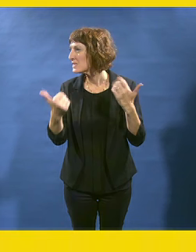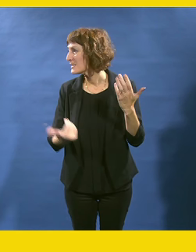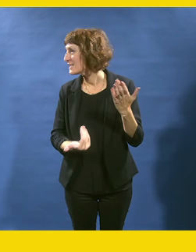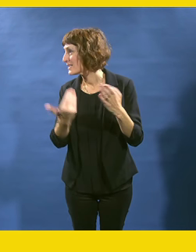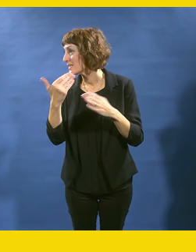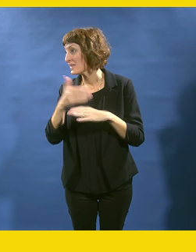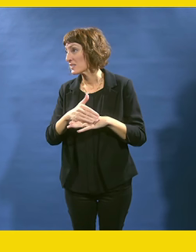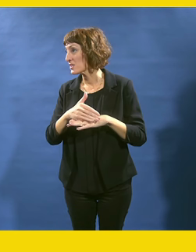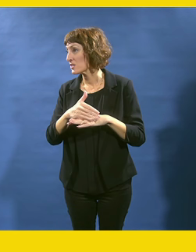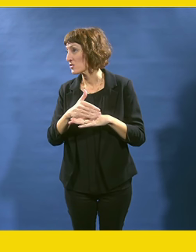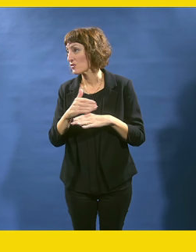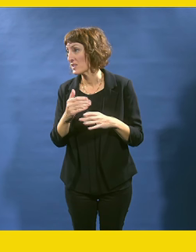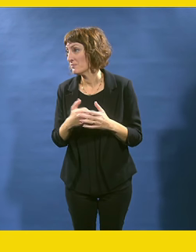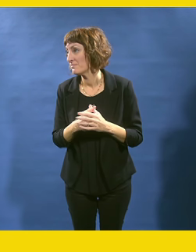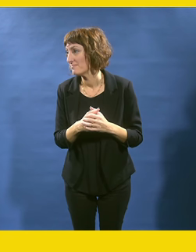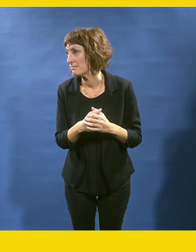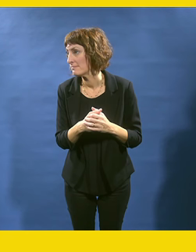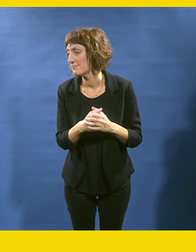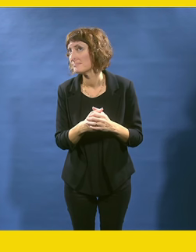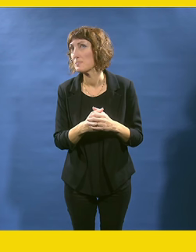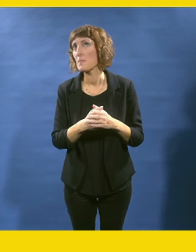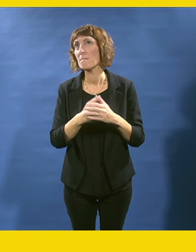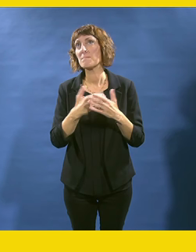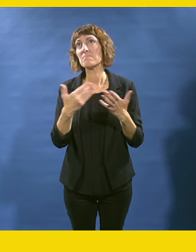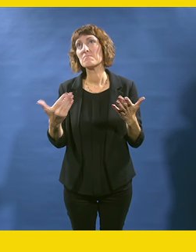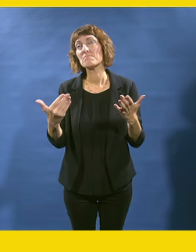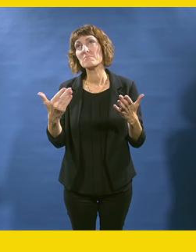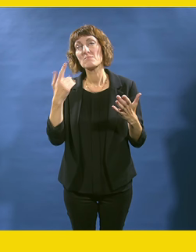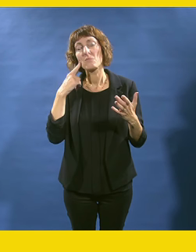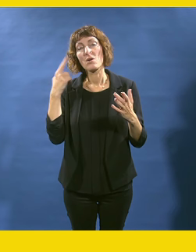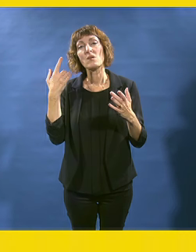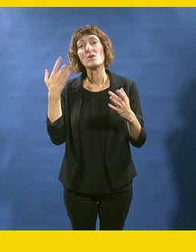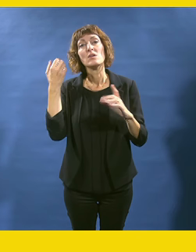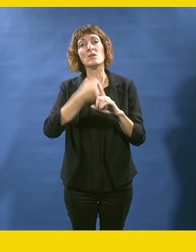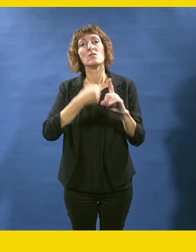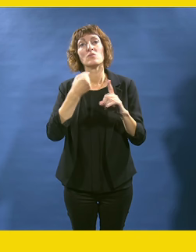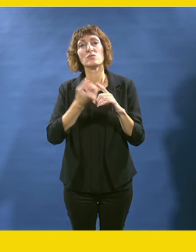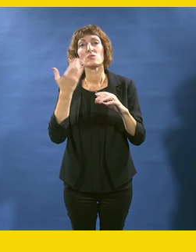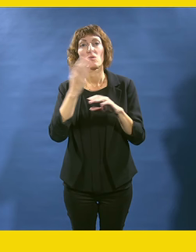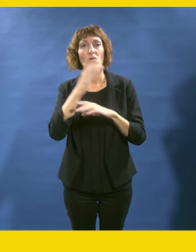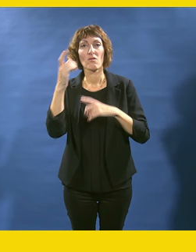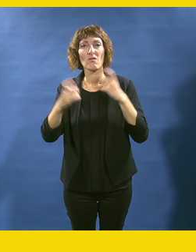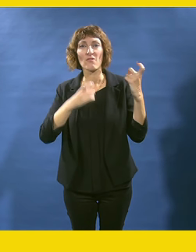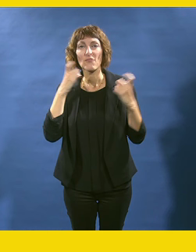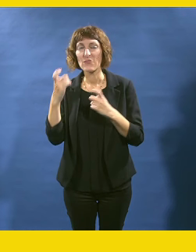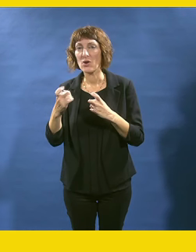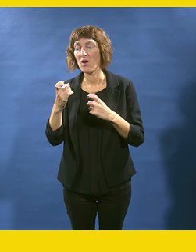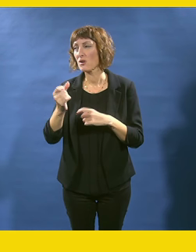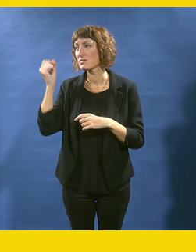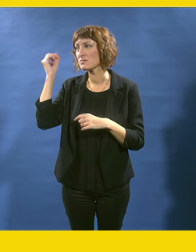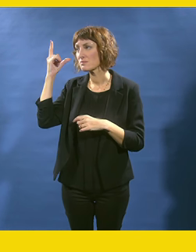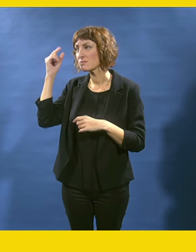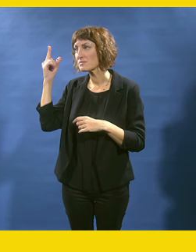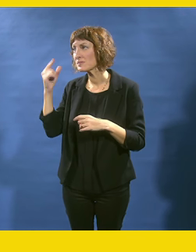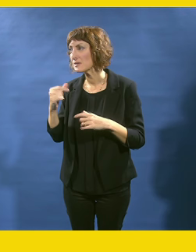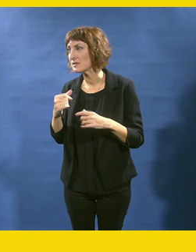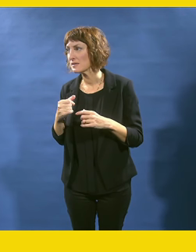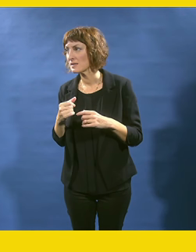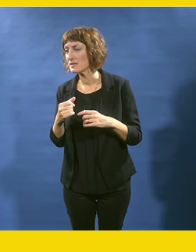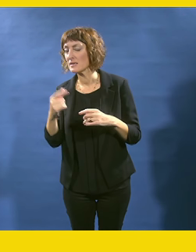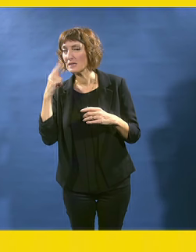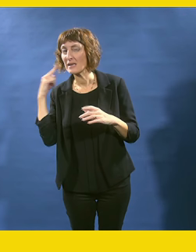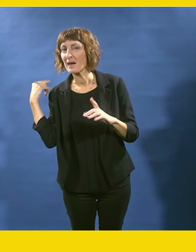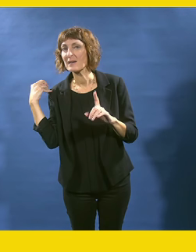les violences faites aux femmes, qui a lieu chaque année le 25 novembre. Et à Strasbourg, elles s'inscrivent dans un contexte un petit peu